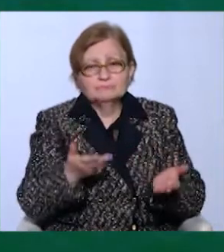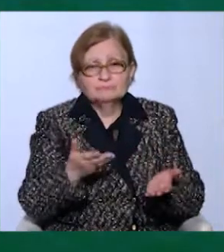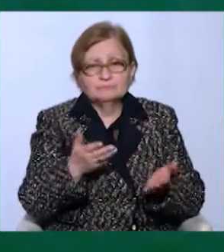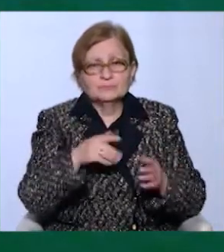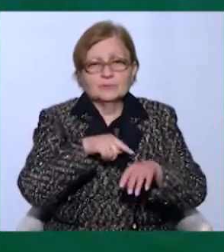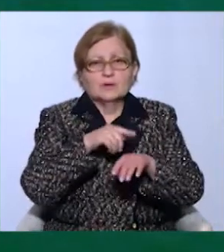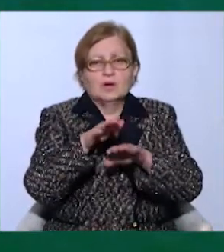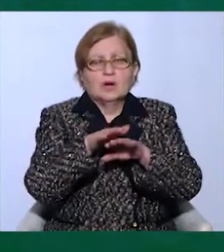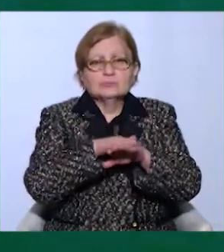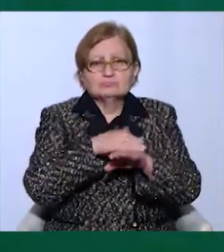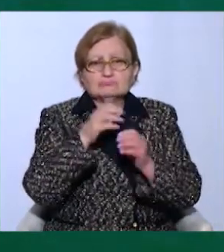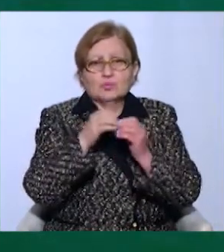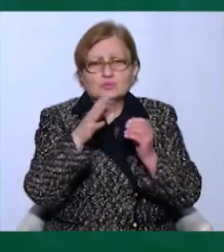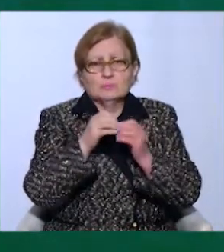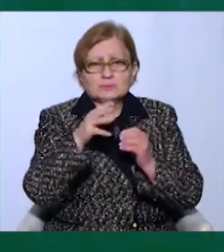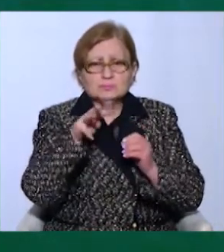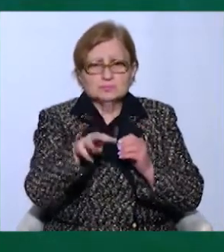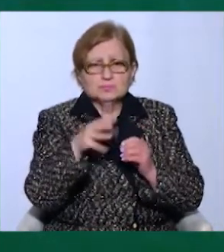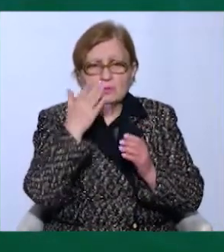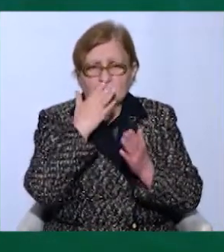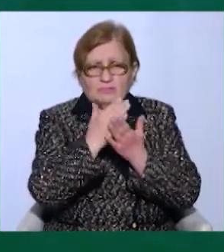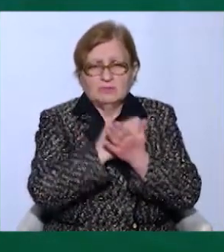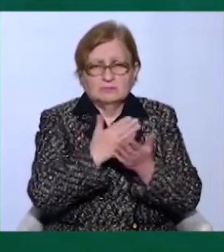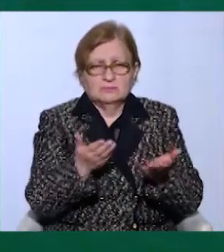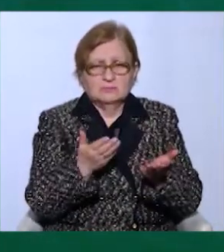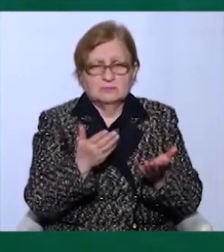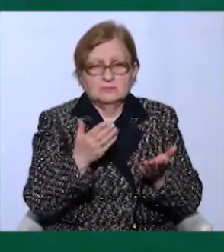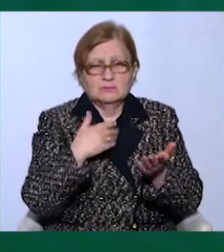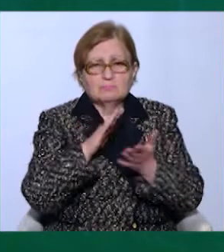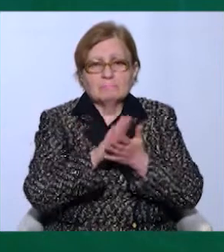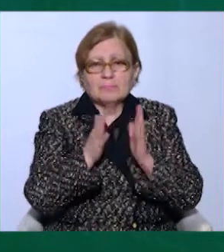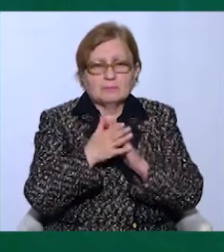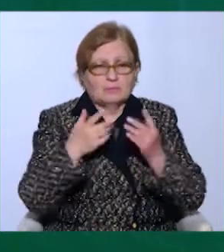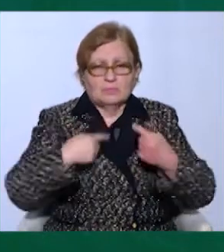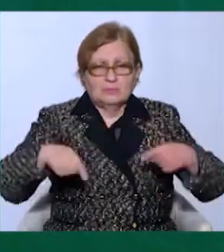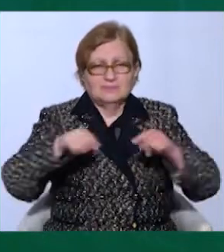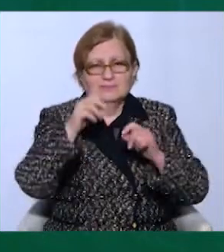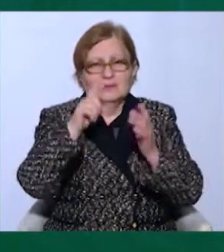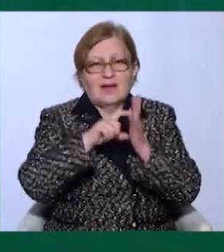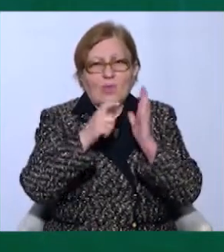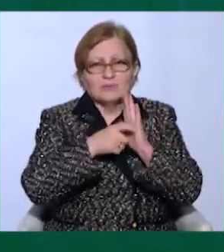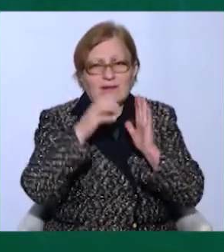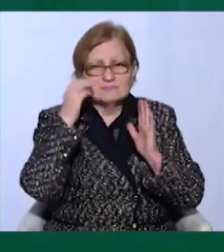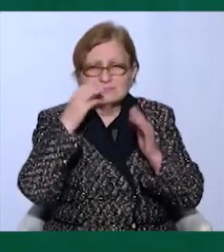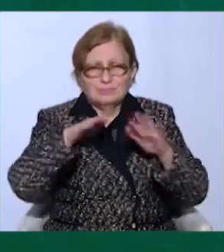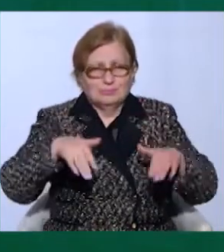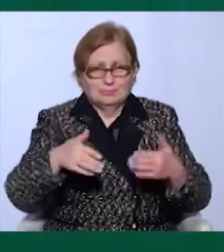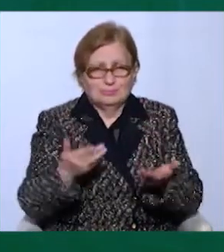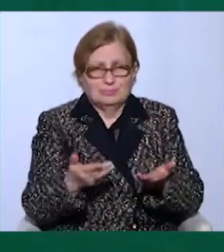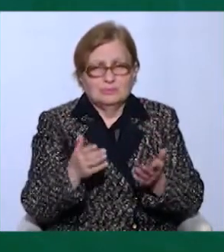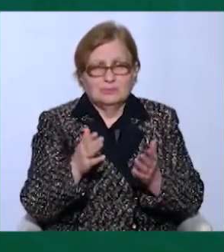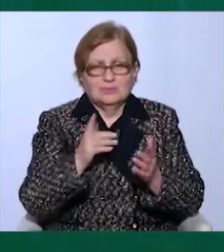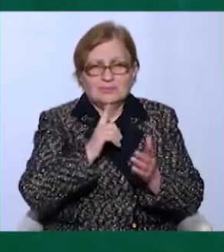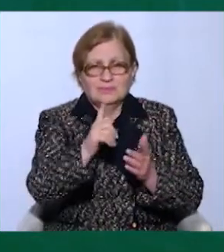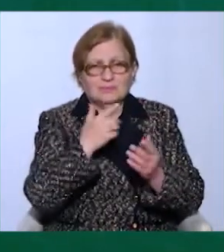Kargatilik zelde bat, kütmeti çöpti, aralisiz, atmosferodayız, sakalasın, situasya, uşağıda doğru